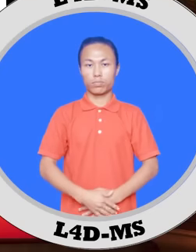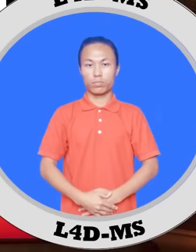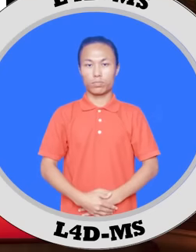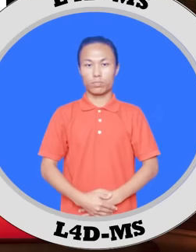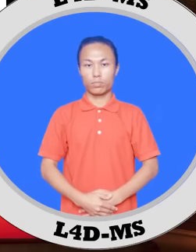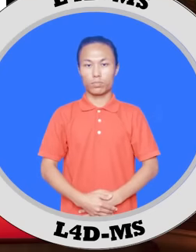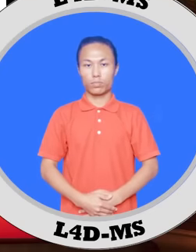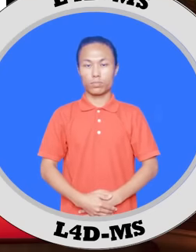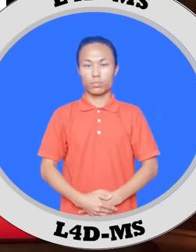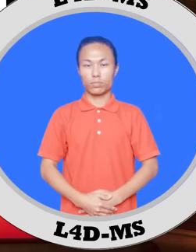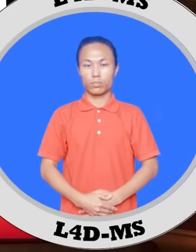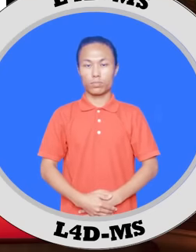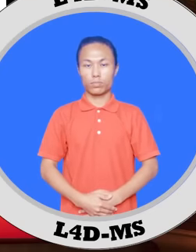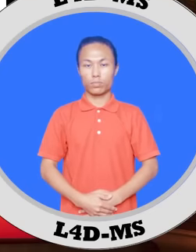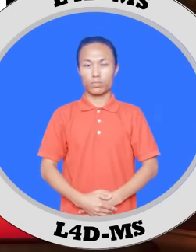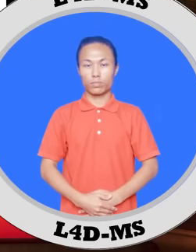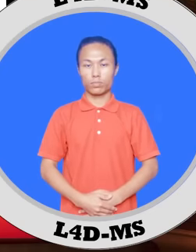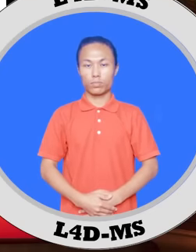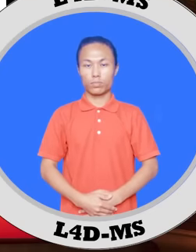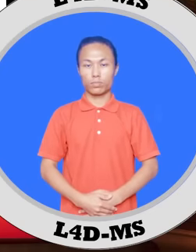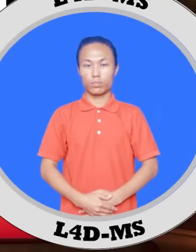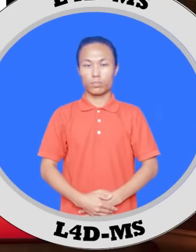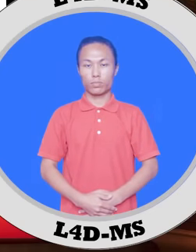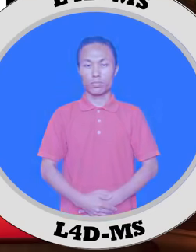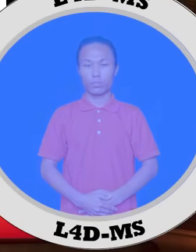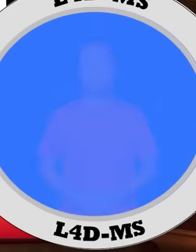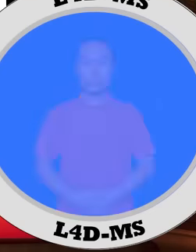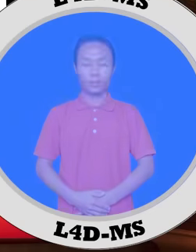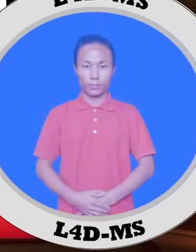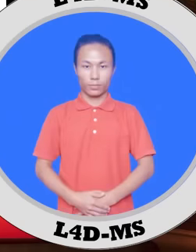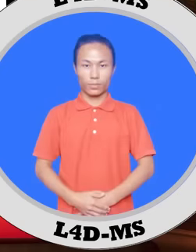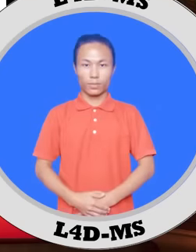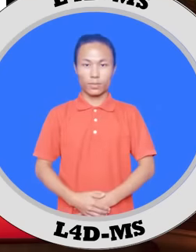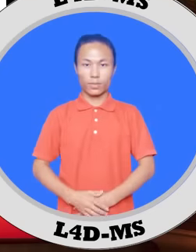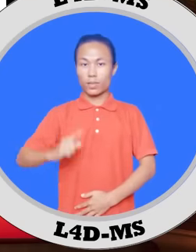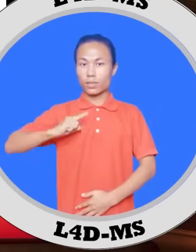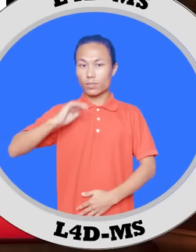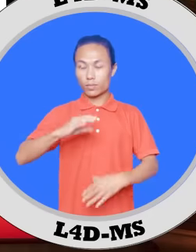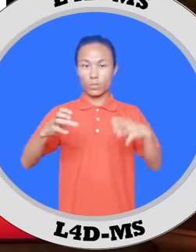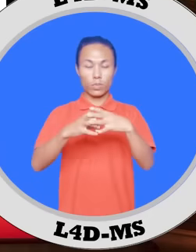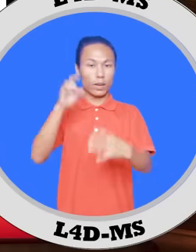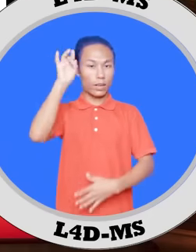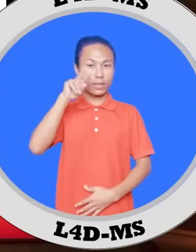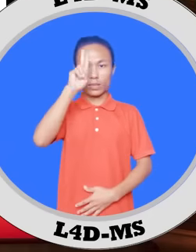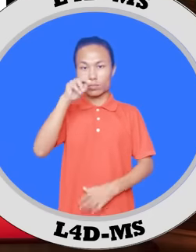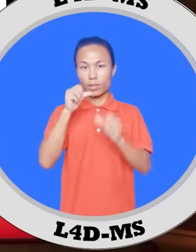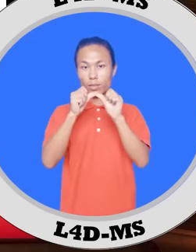တက်အခုတော့မီတာကားတွေဈေးတက်ရင်လိုက်တက်အောင်မယ်လို့ရန်ကုန်မြို့ကန်တအူကပြောပါတယ်